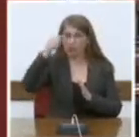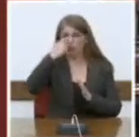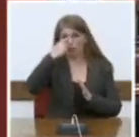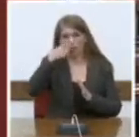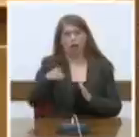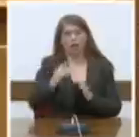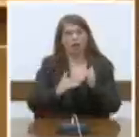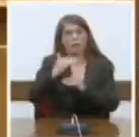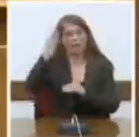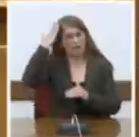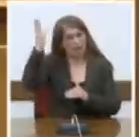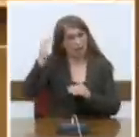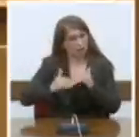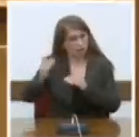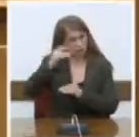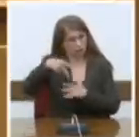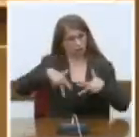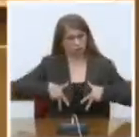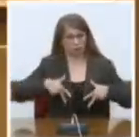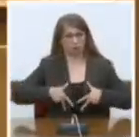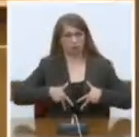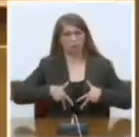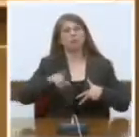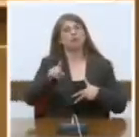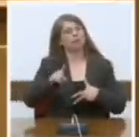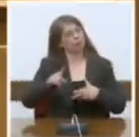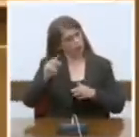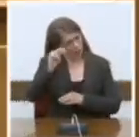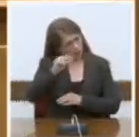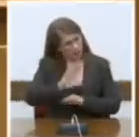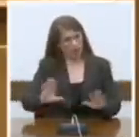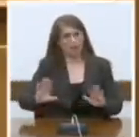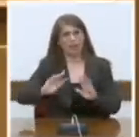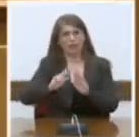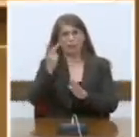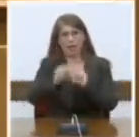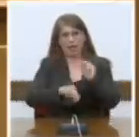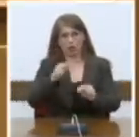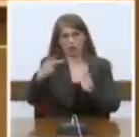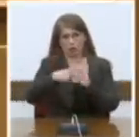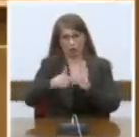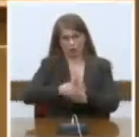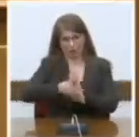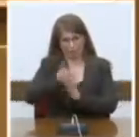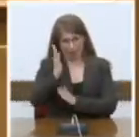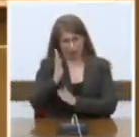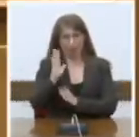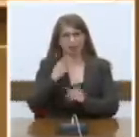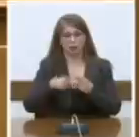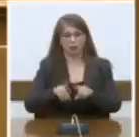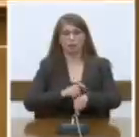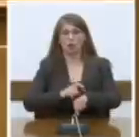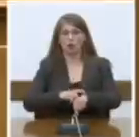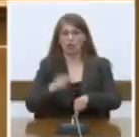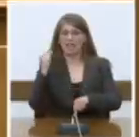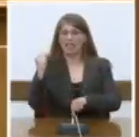της κυβέρνησης που αξιοποίησε τη δημοκρατική εντολή των διπλών εκλογών του 2015, αλλά ταυτόχρονα και την ισχυρή εντολή